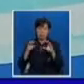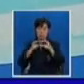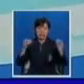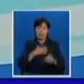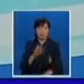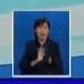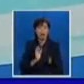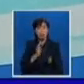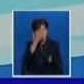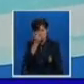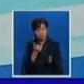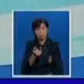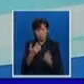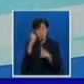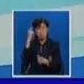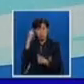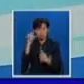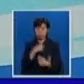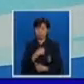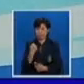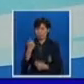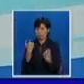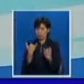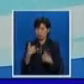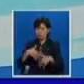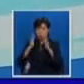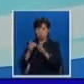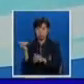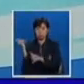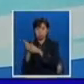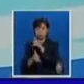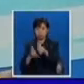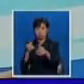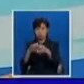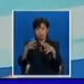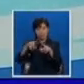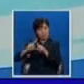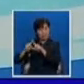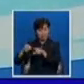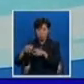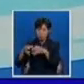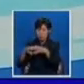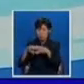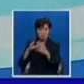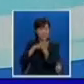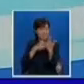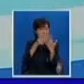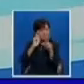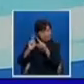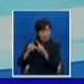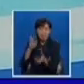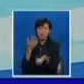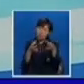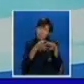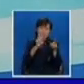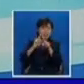ผมมั่นใจด้วยว่าคนจำนวนมากซึ่งขณะนี้ออกมาชุมนุมจะเรียกว่าอะไรคนหลากสีหรือกลุ่มต่างๆที่เขามาชุมนุม